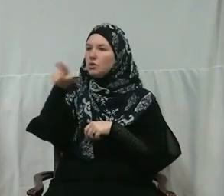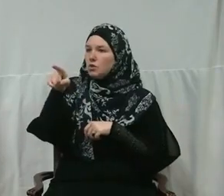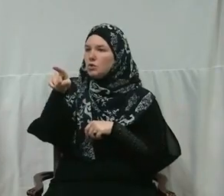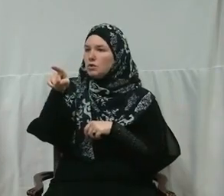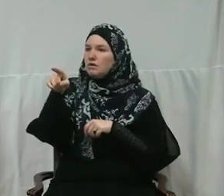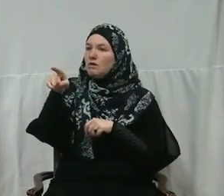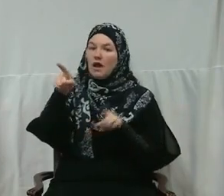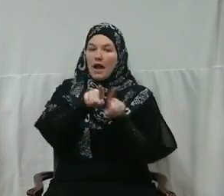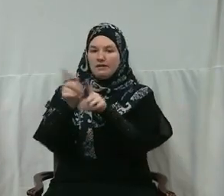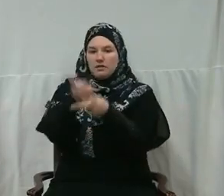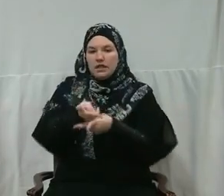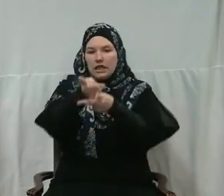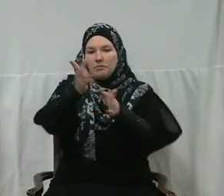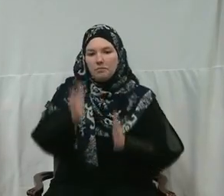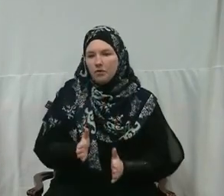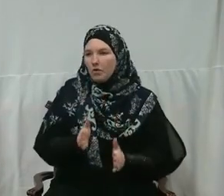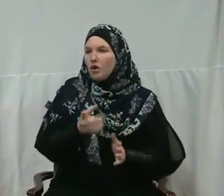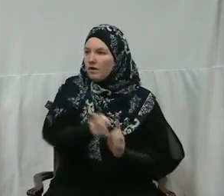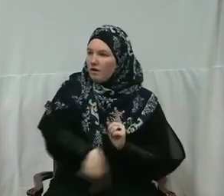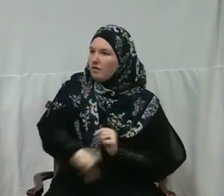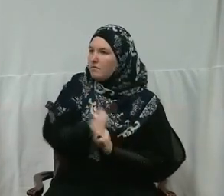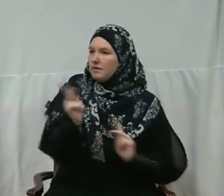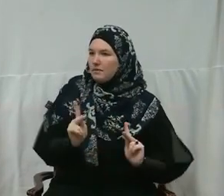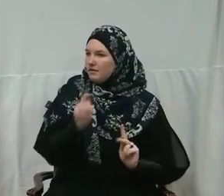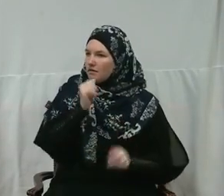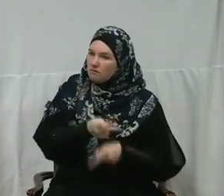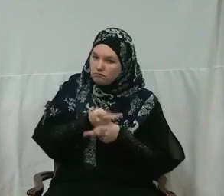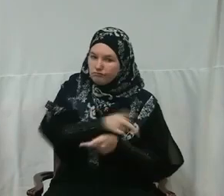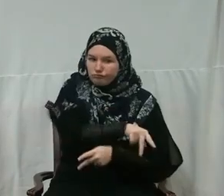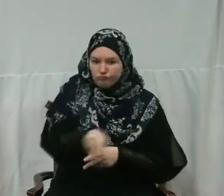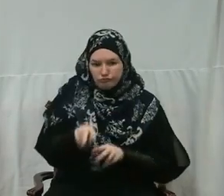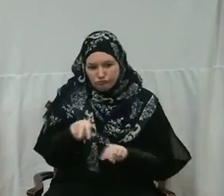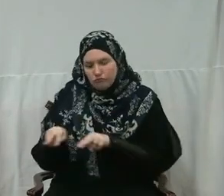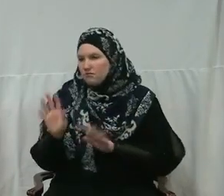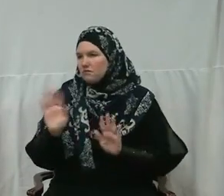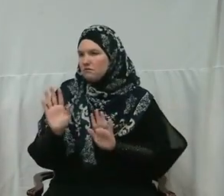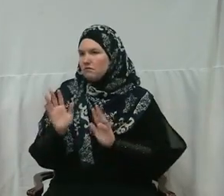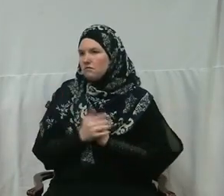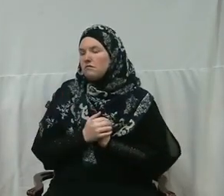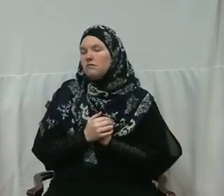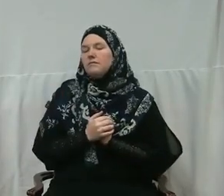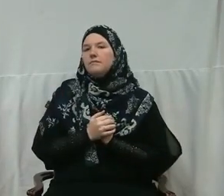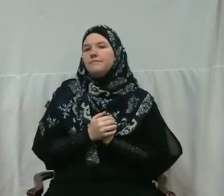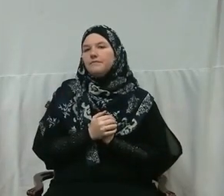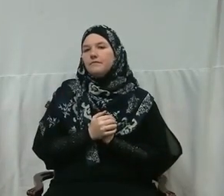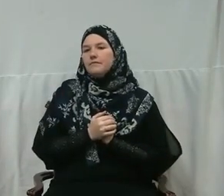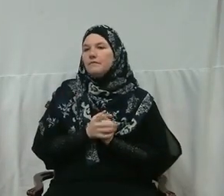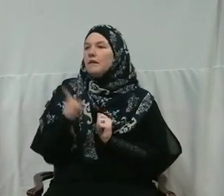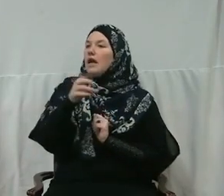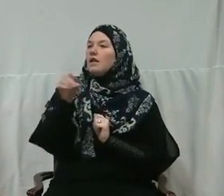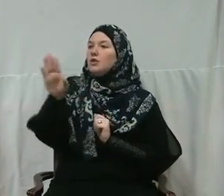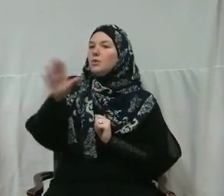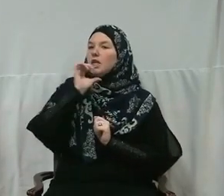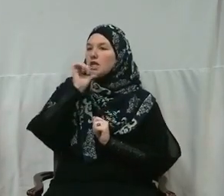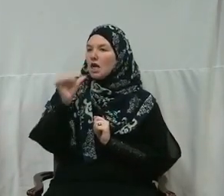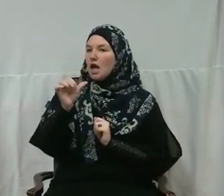keeper, as a keeper over them. وَمَا أَنْتَ عَلَيْهِمْ بِوَكِيلٍ. And you are not